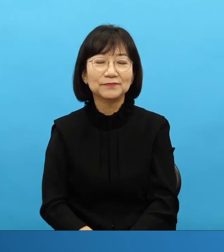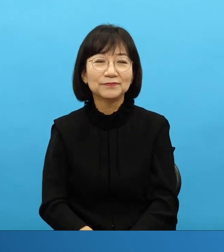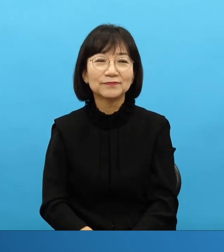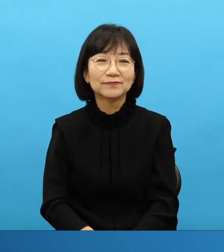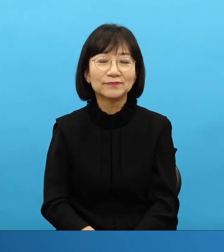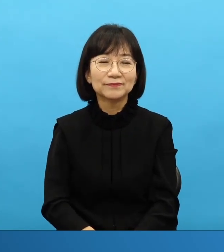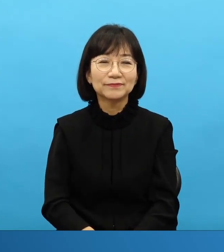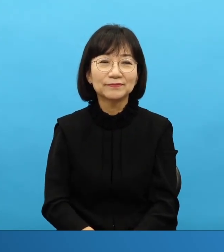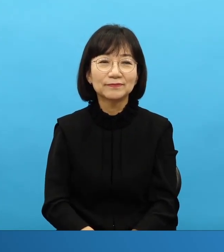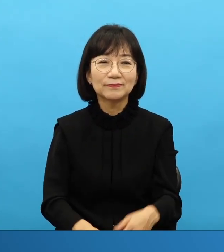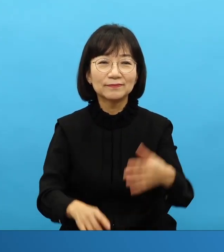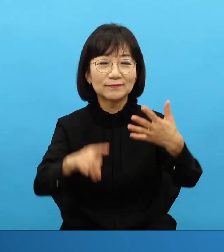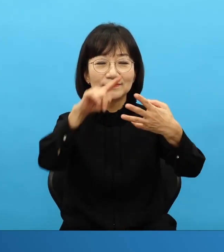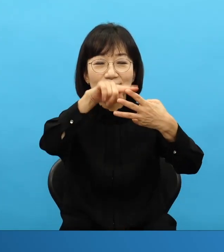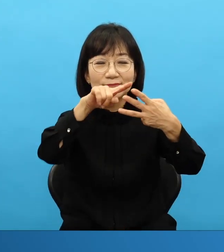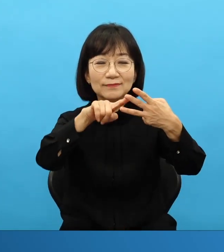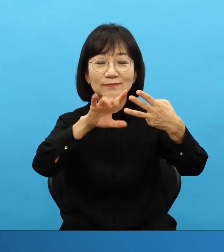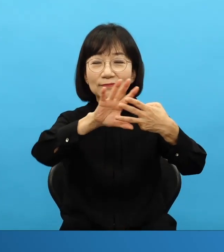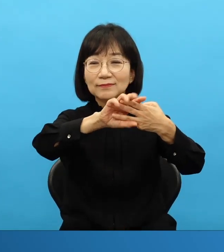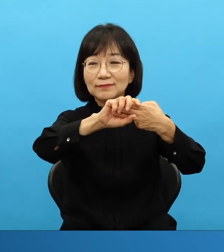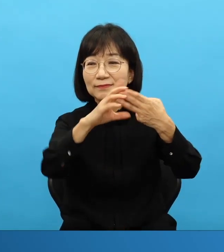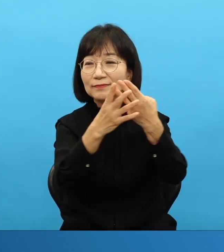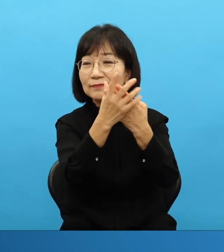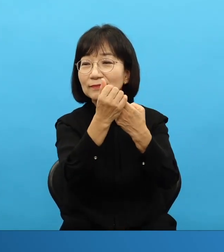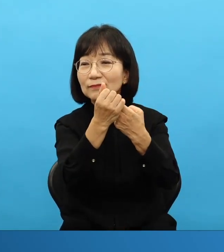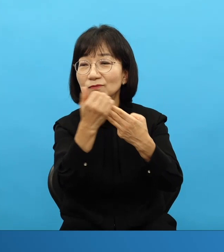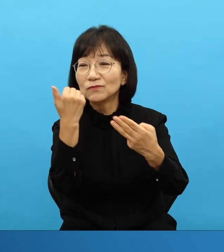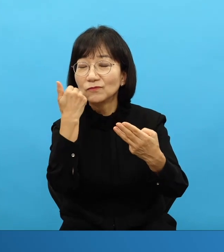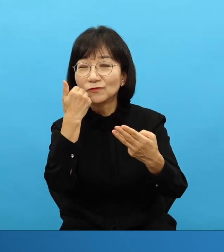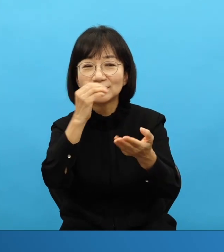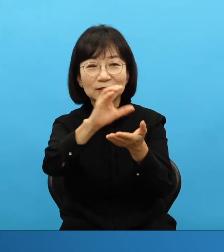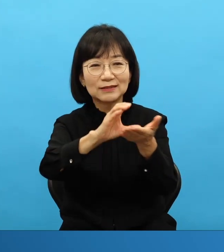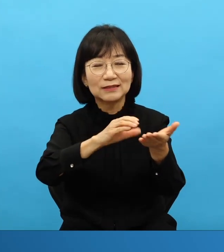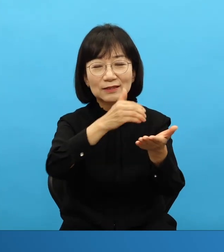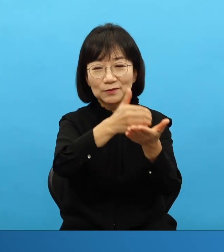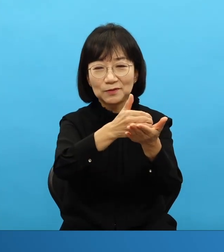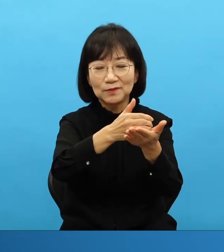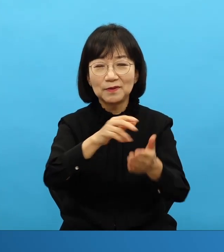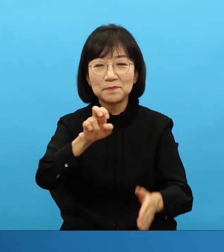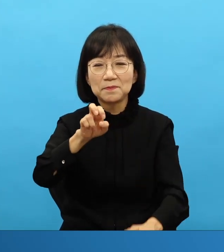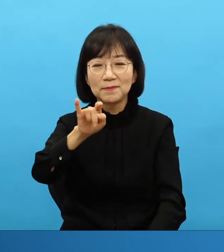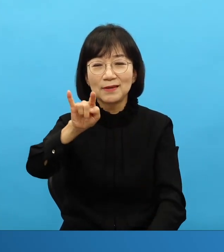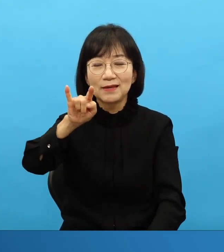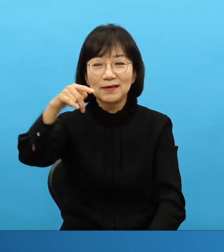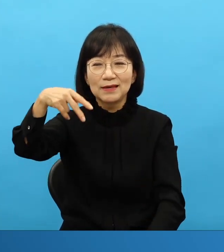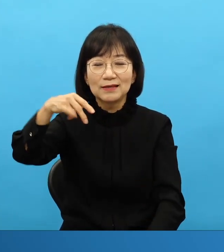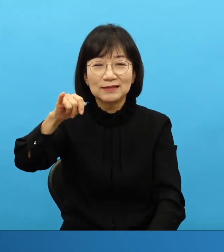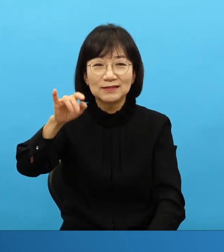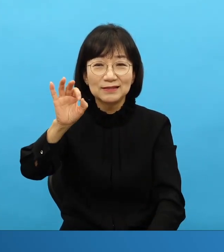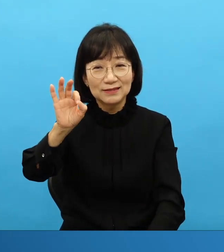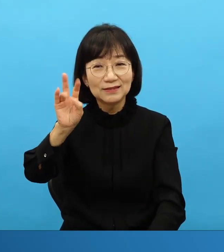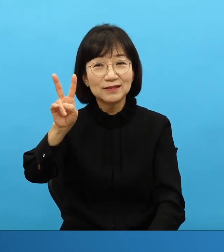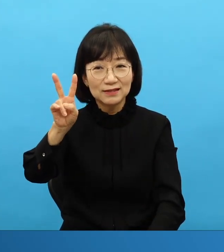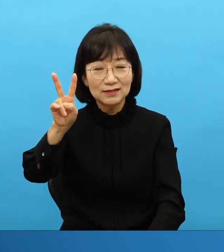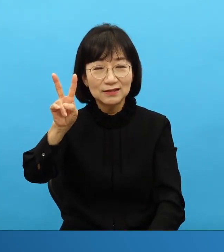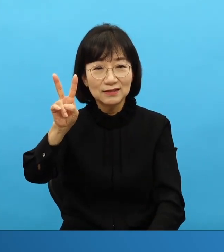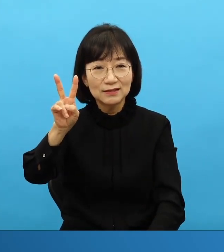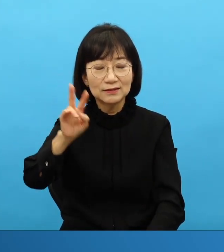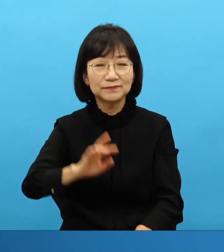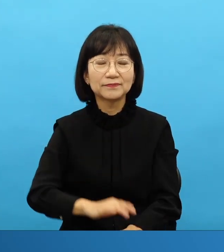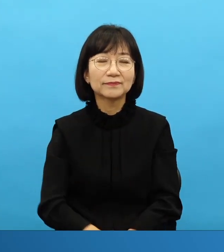바로 그리스도라는 거예요. 这就是基督这位， 메시아라는 거죠. 就是弥赛亚。 여러분 성경을